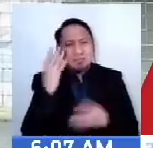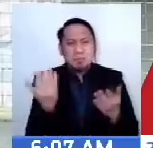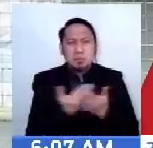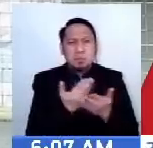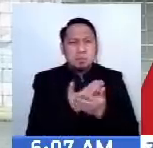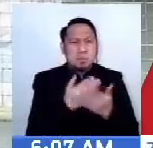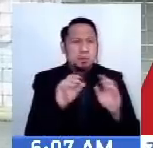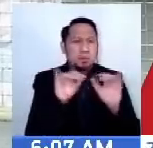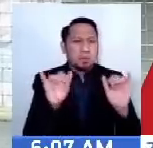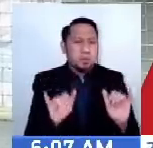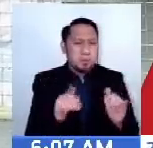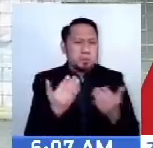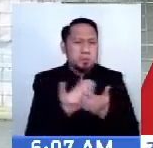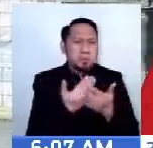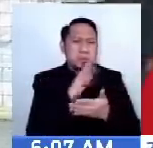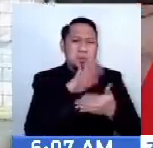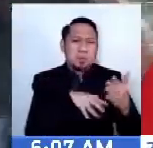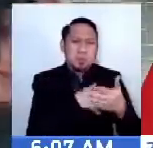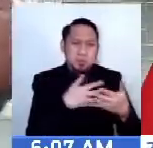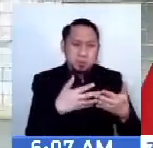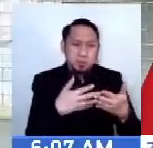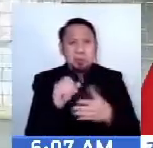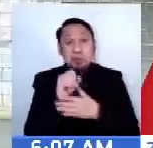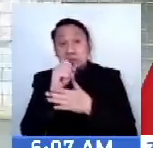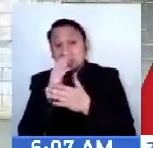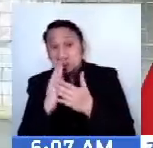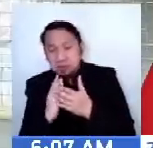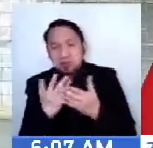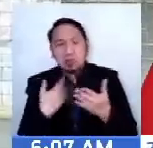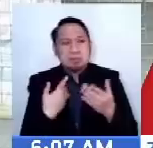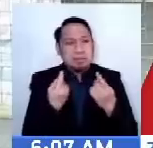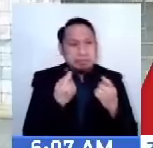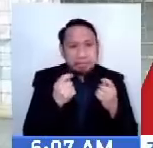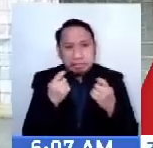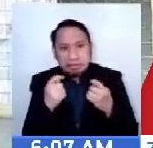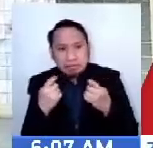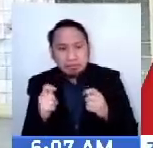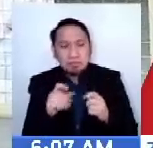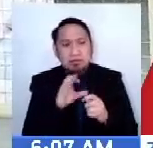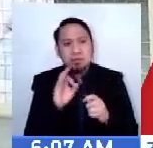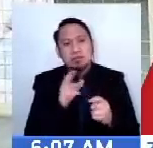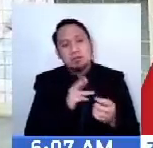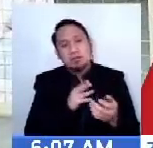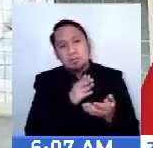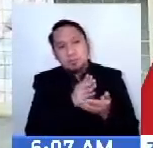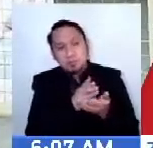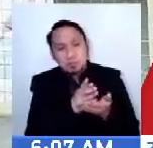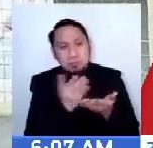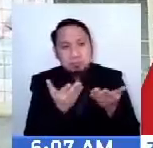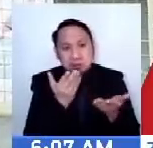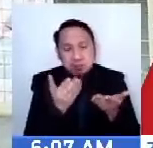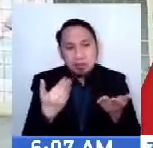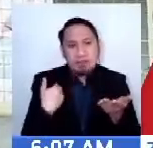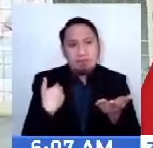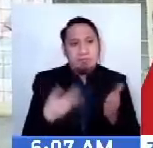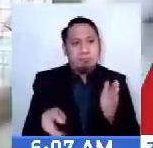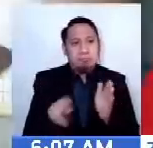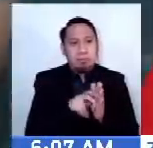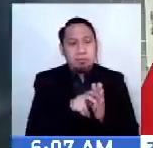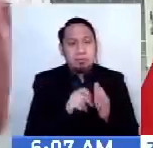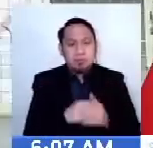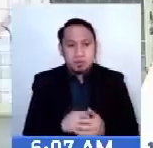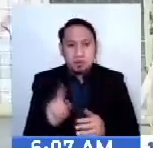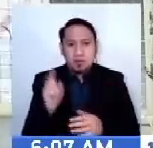mga provincial buses, habang yung iba naman makipagsapalaran na lang at pumunta doon sa may area ng North Avenue. Yan muna unang balita mula rito